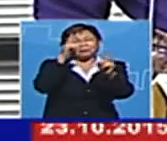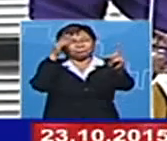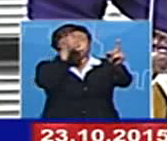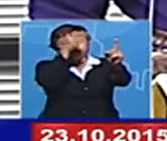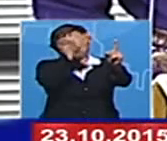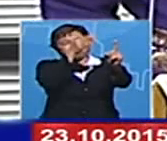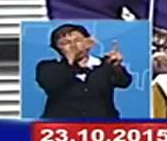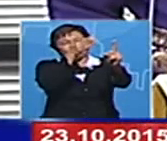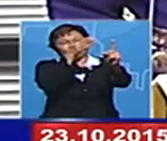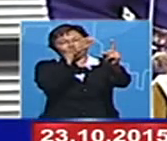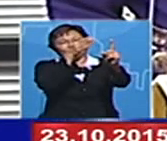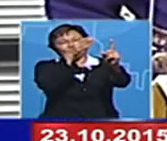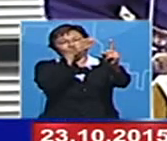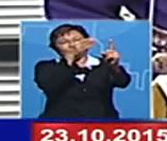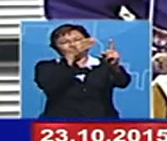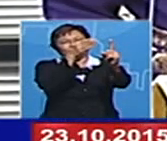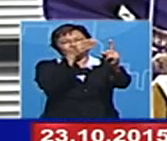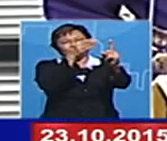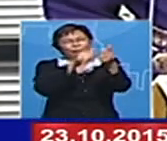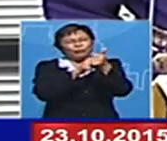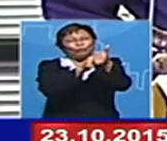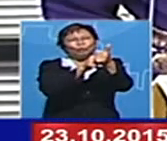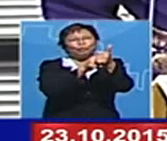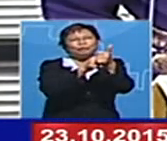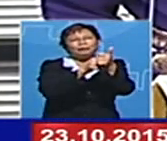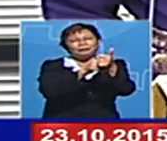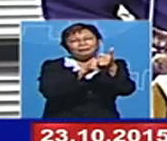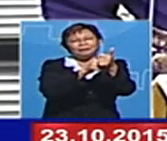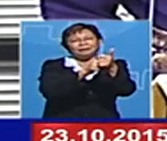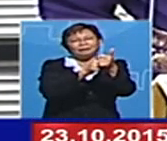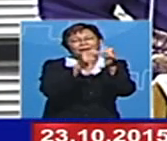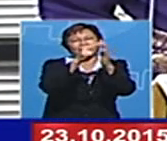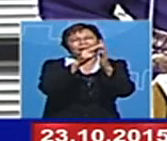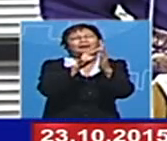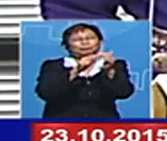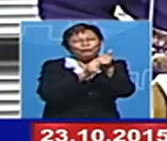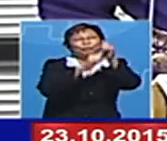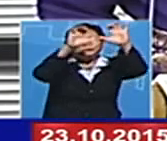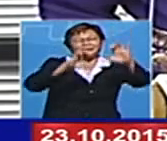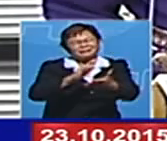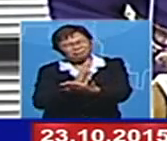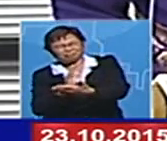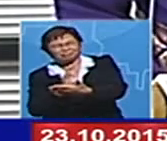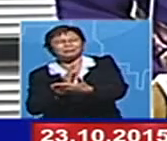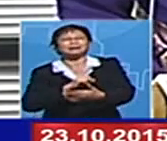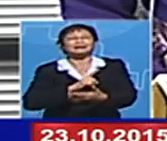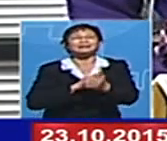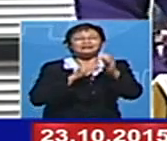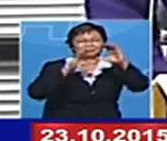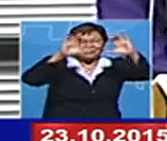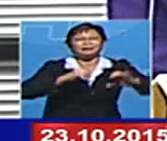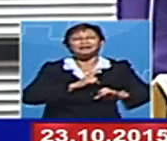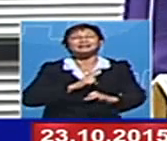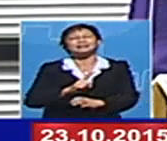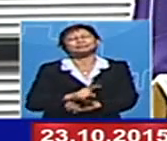menepati kerangka maqasid syariah dan pengertian wasatiah walau Apun untuk memenuhi